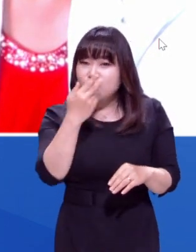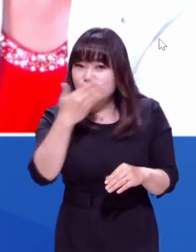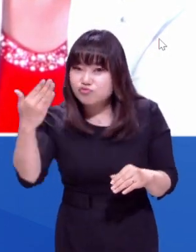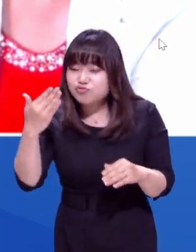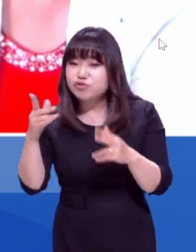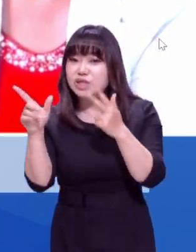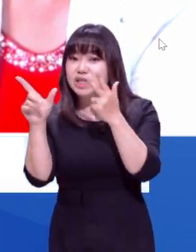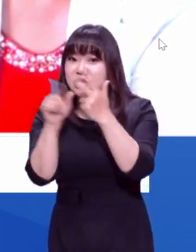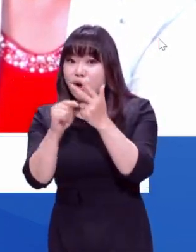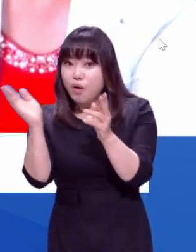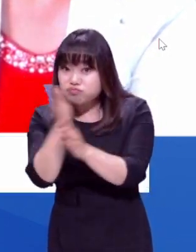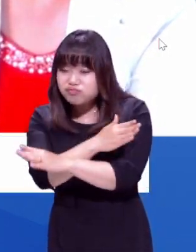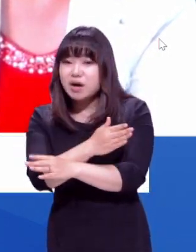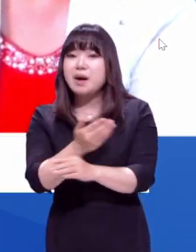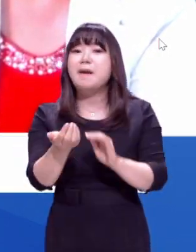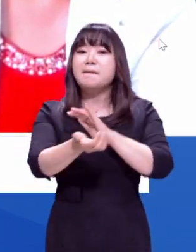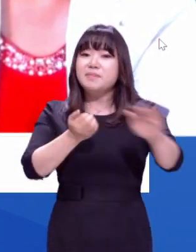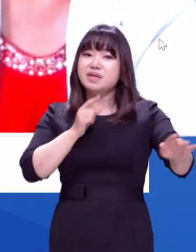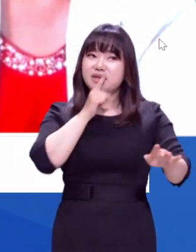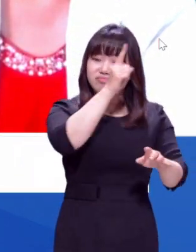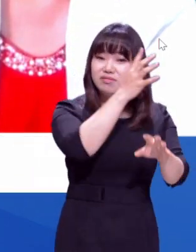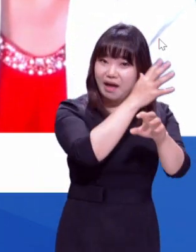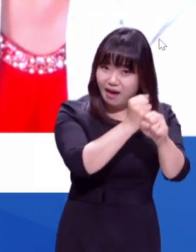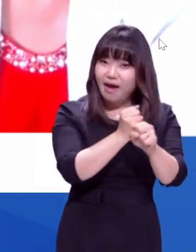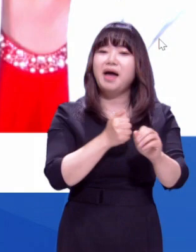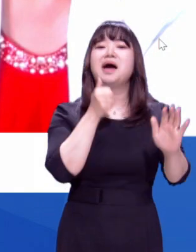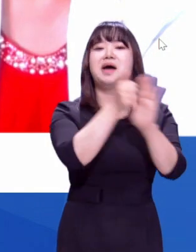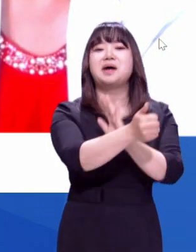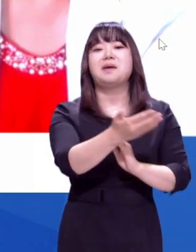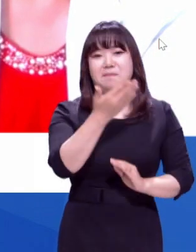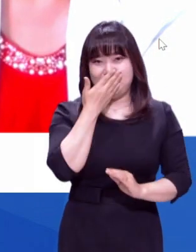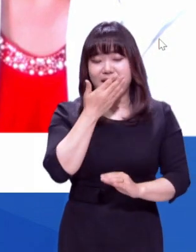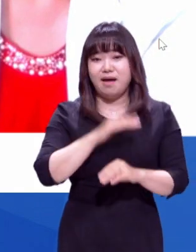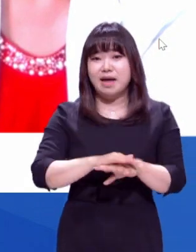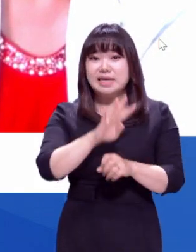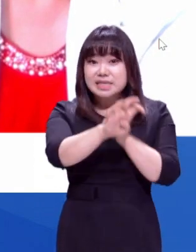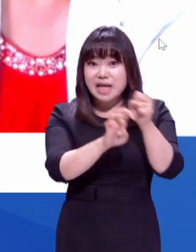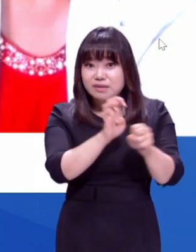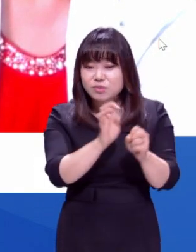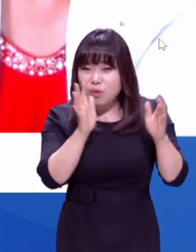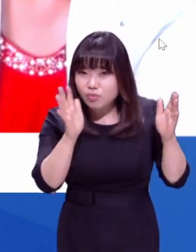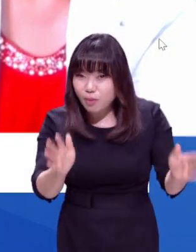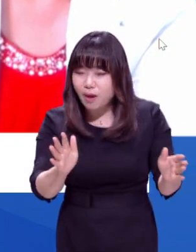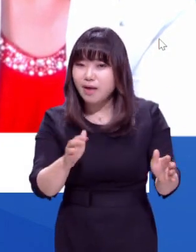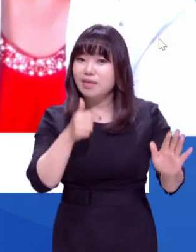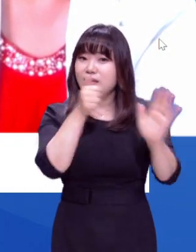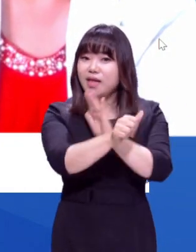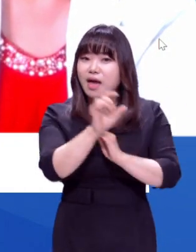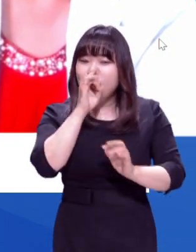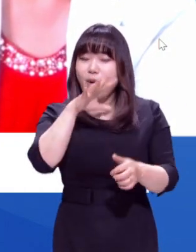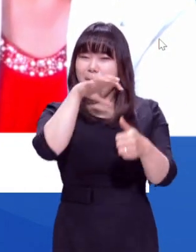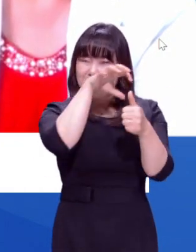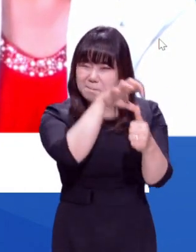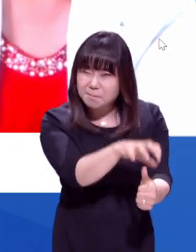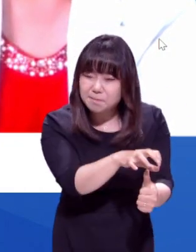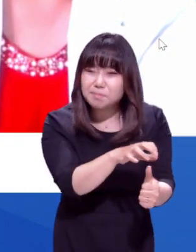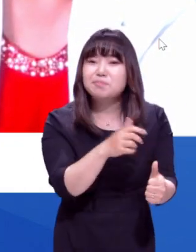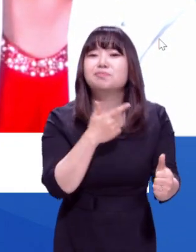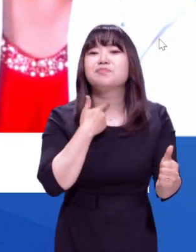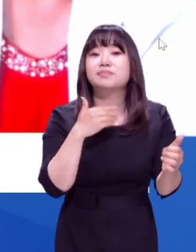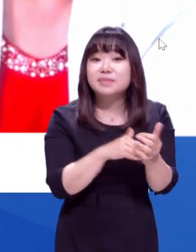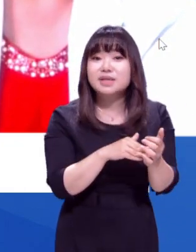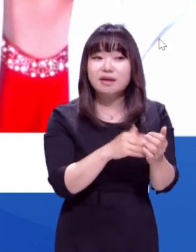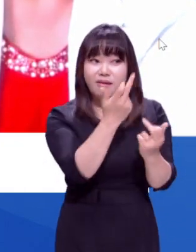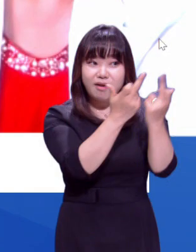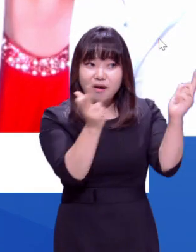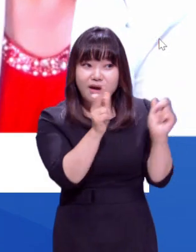2009년 7월부터 탐방 예약제로 개방되었어요. 40년간 출입 금지여서 자연 생태계가 잘 보존되어